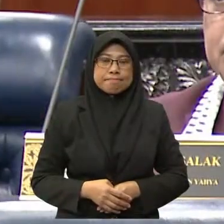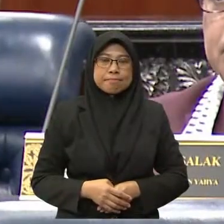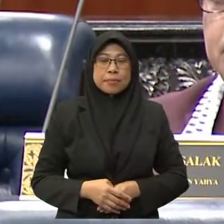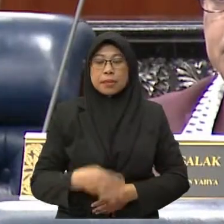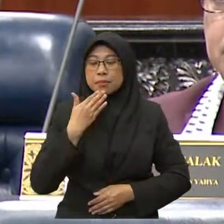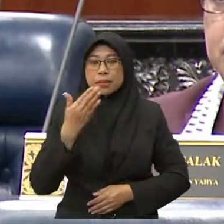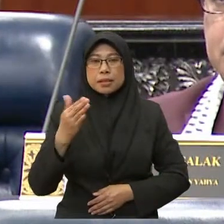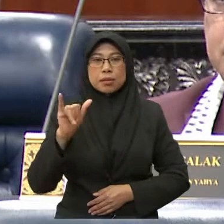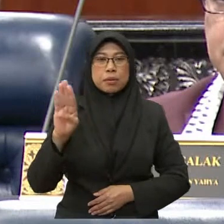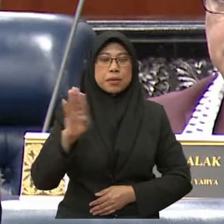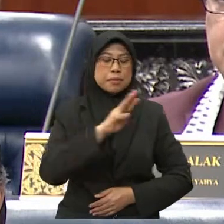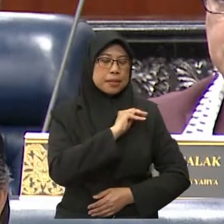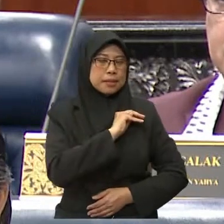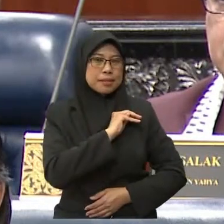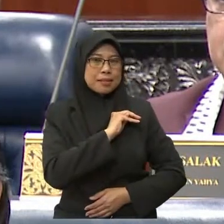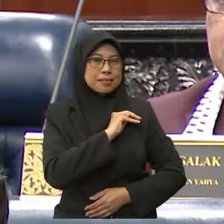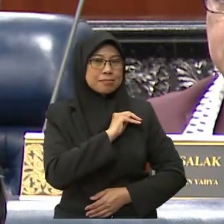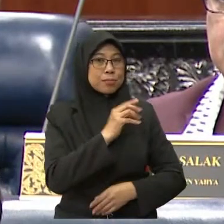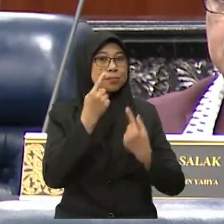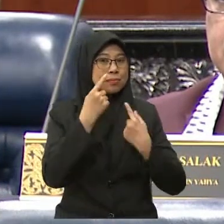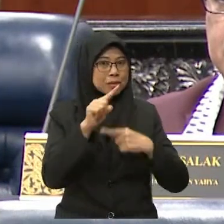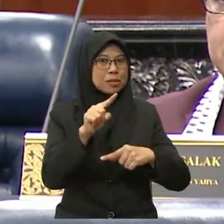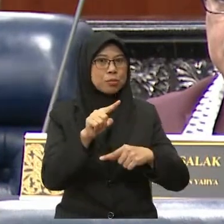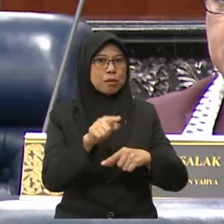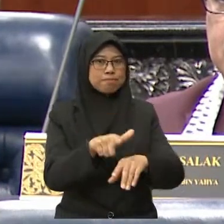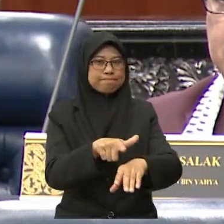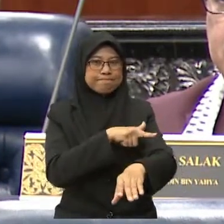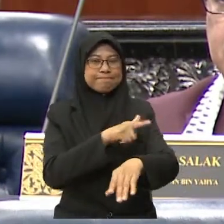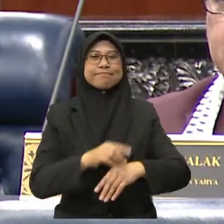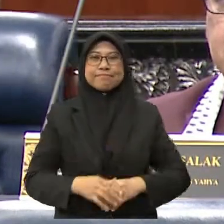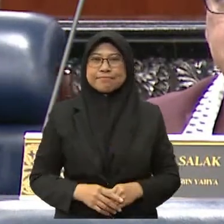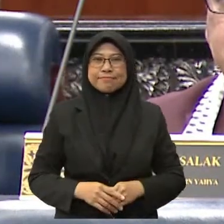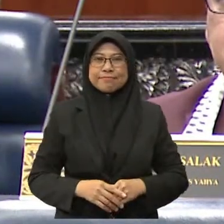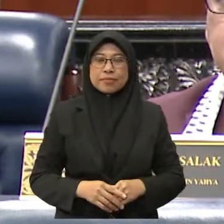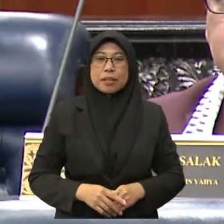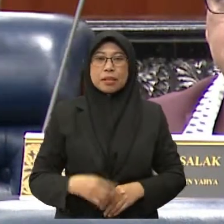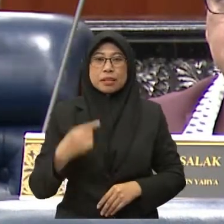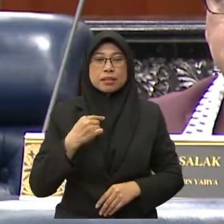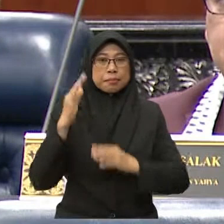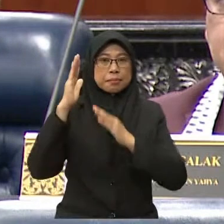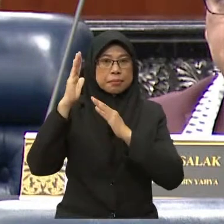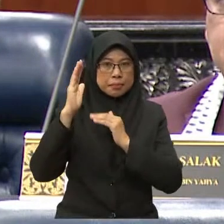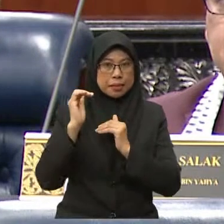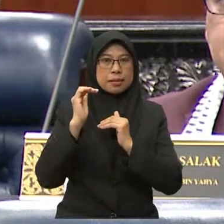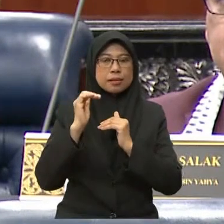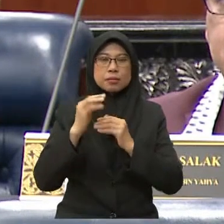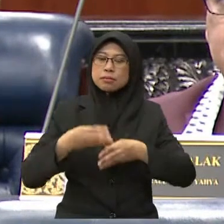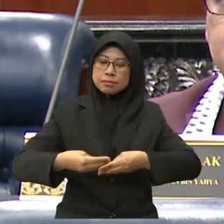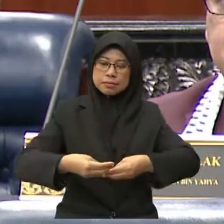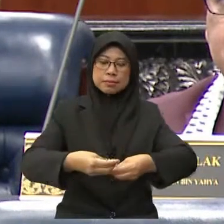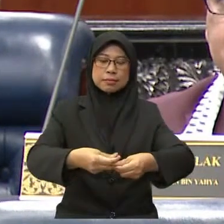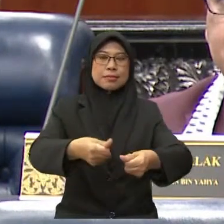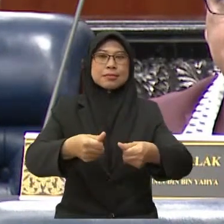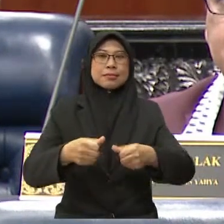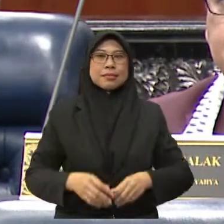Terima kasih Yang Berhormat Menteri. Panjang lebar jawapan yang diberikan. Cuma kita mengharapkan ianya berjalan seperti mana